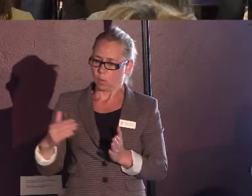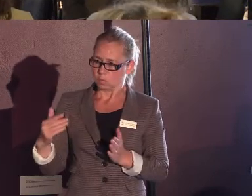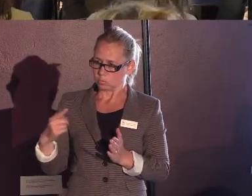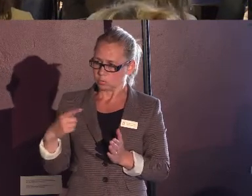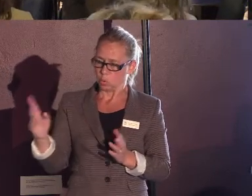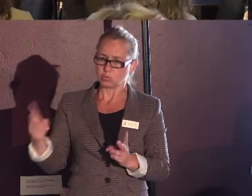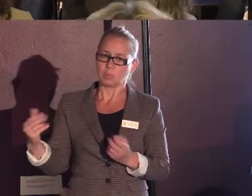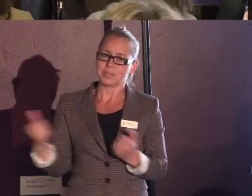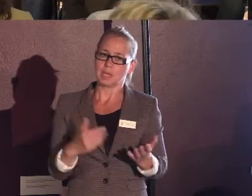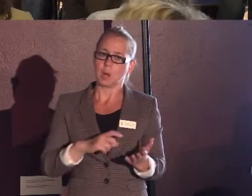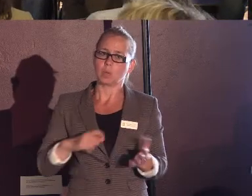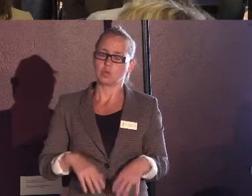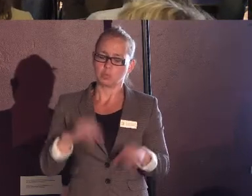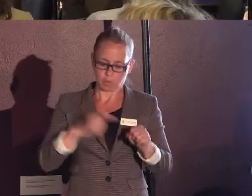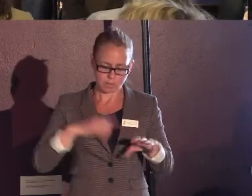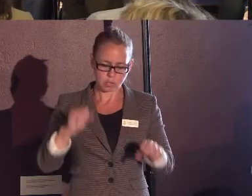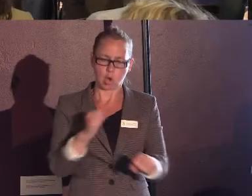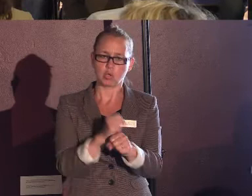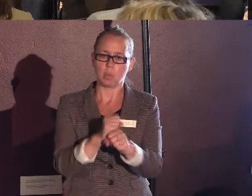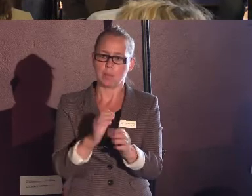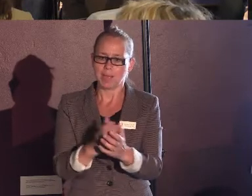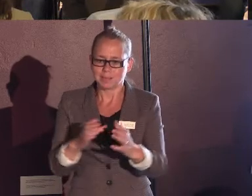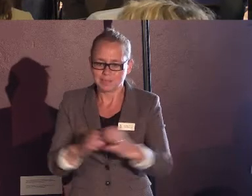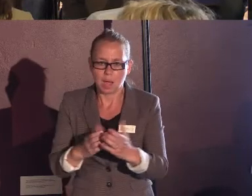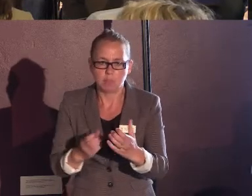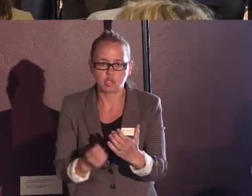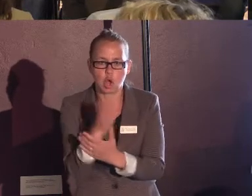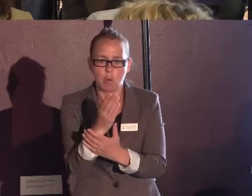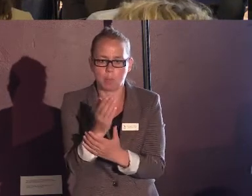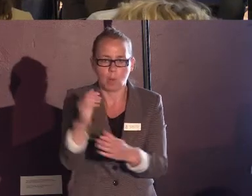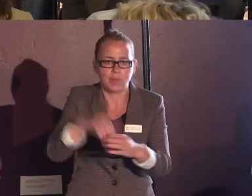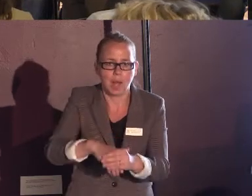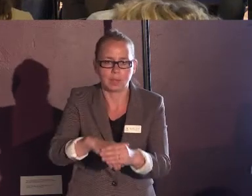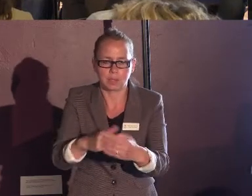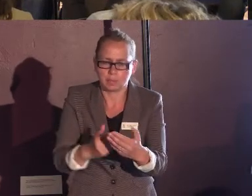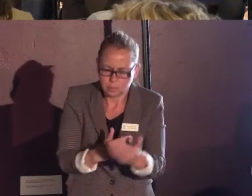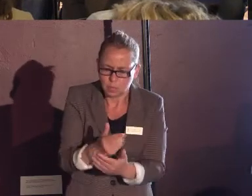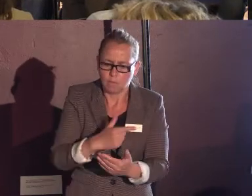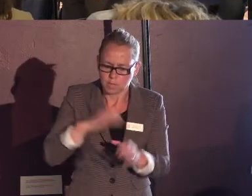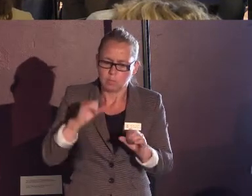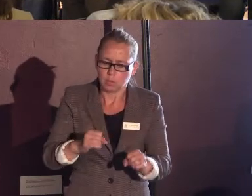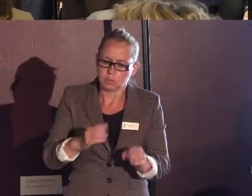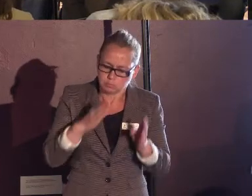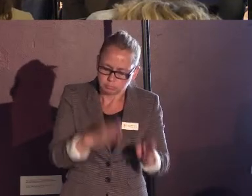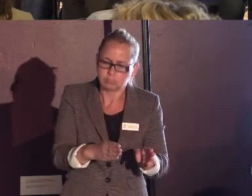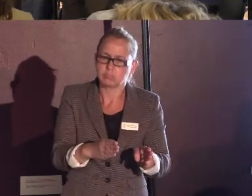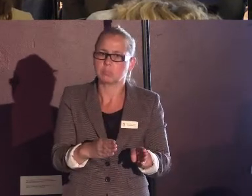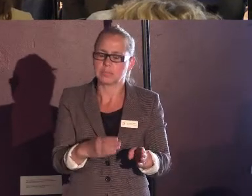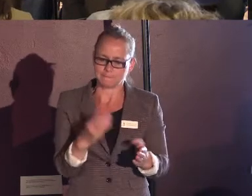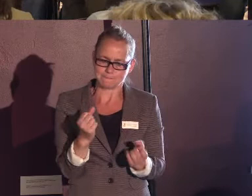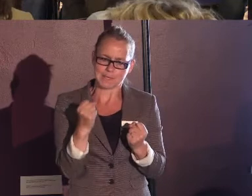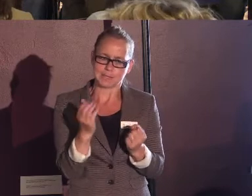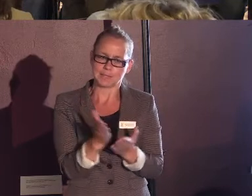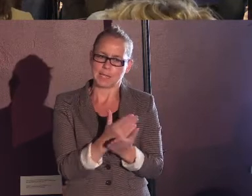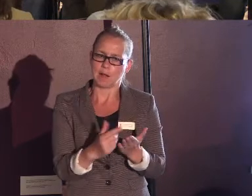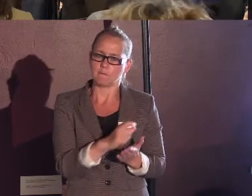uppdragsgivare att faktiskt jobba med samskapande och delaktighet. Och det måste vi ta på allvar. Det är en viktig del.